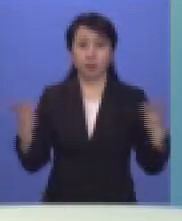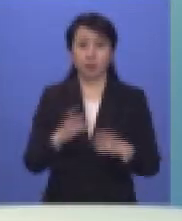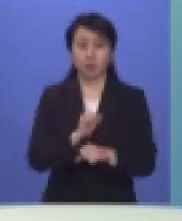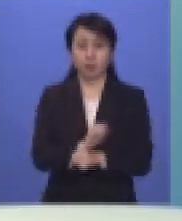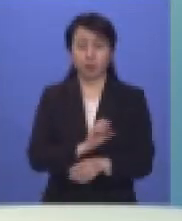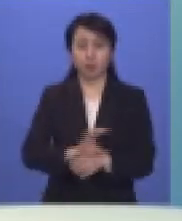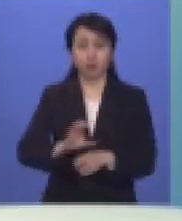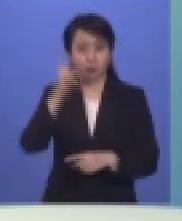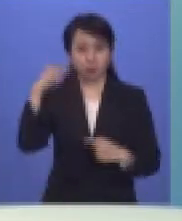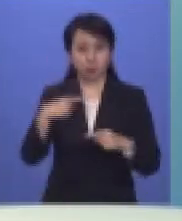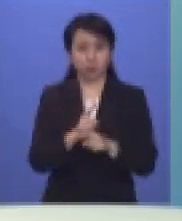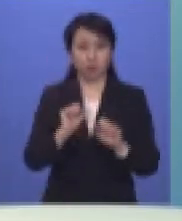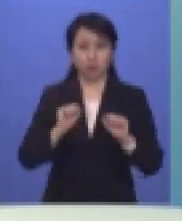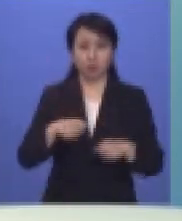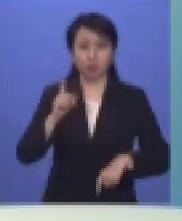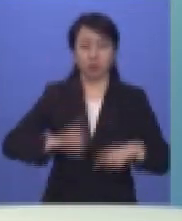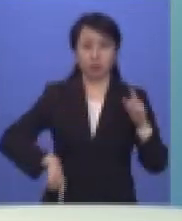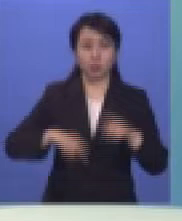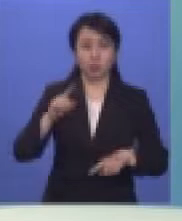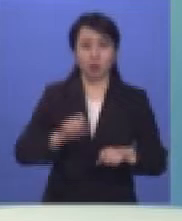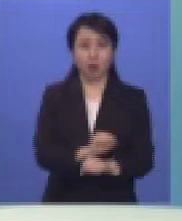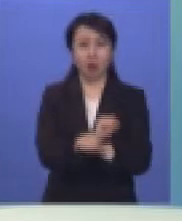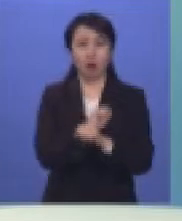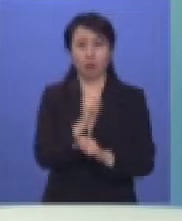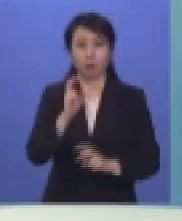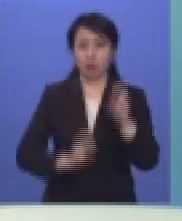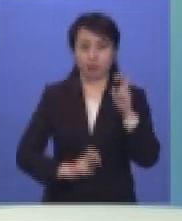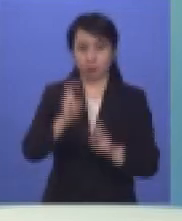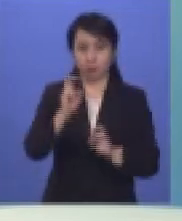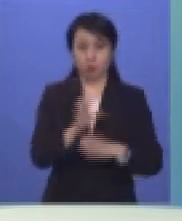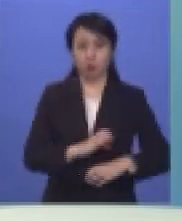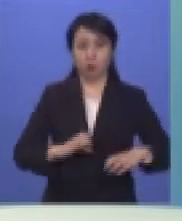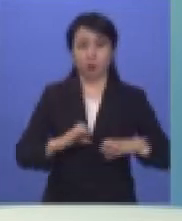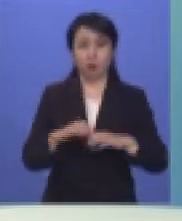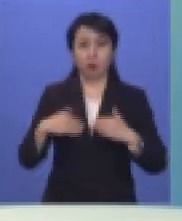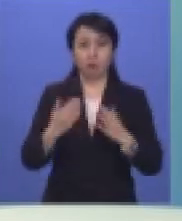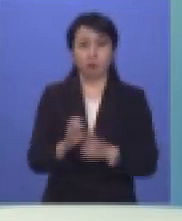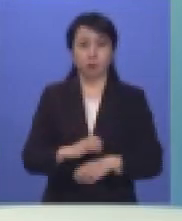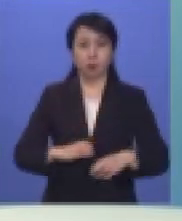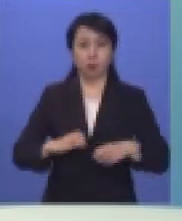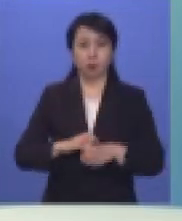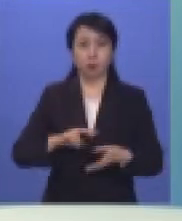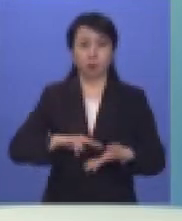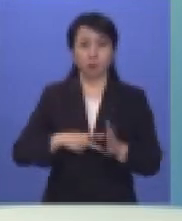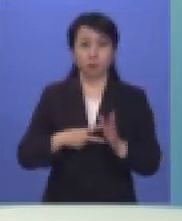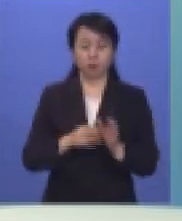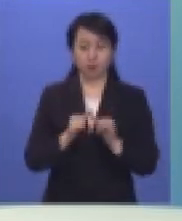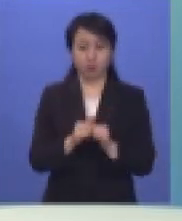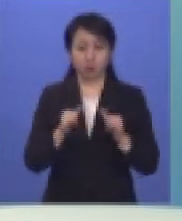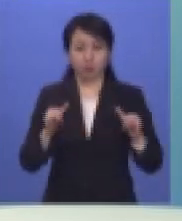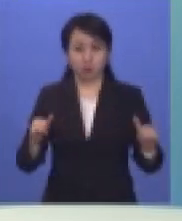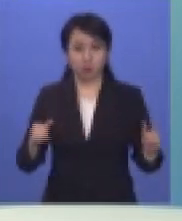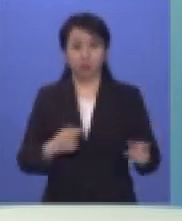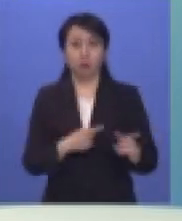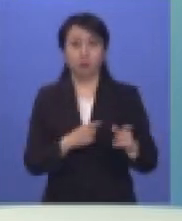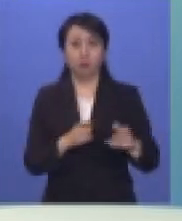Необходимо сохранить производственно-технический потенциал отечественного оборонно-промышленного комплекса и обеспечить комплексное и